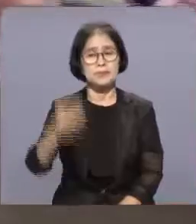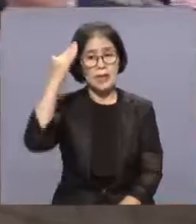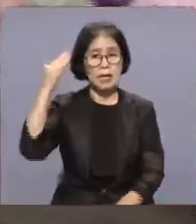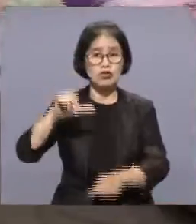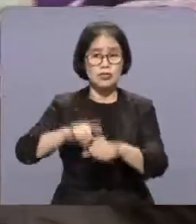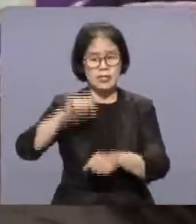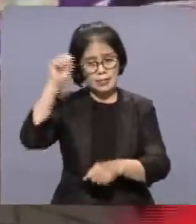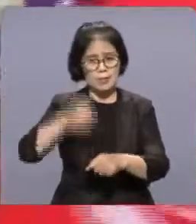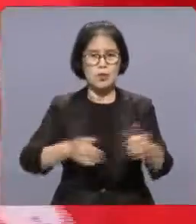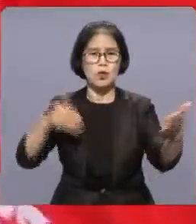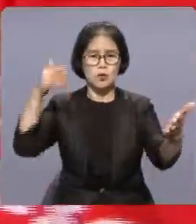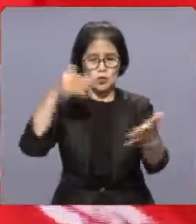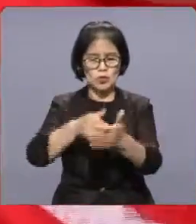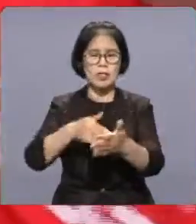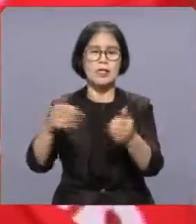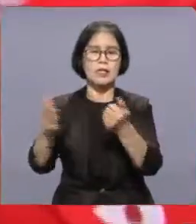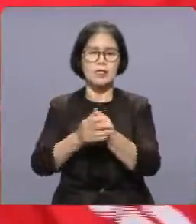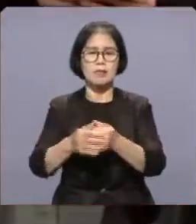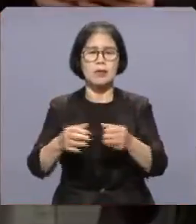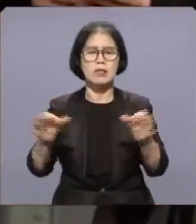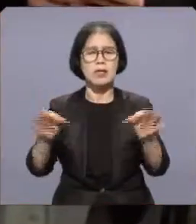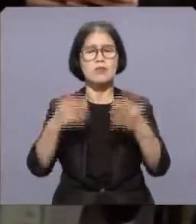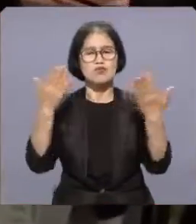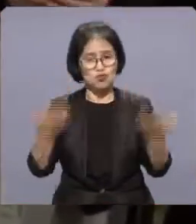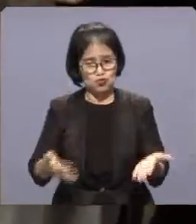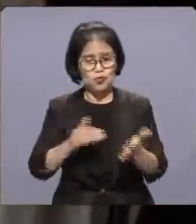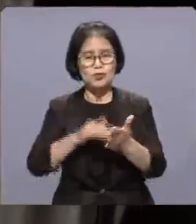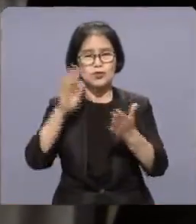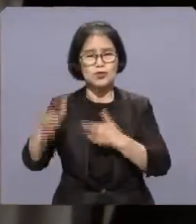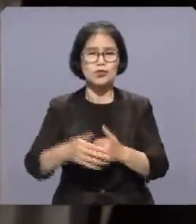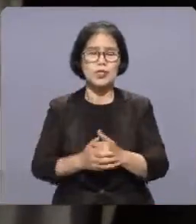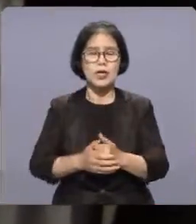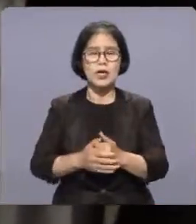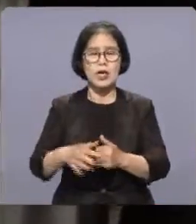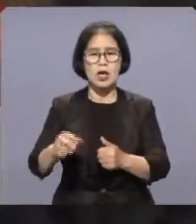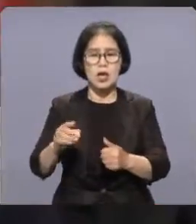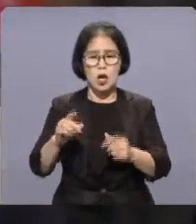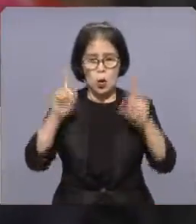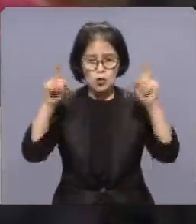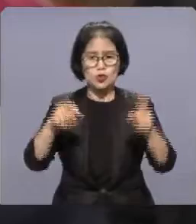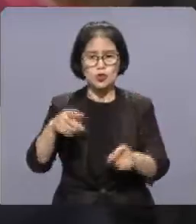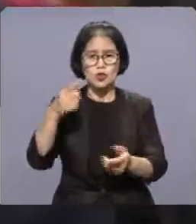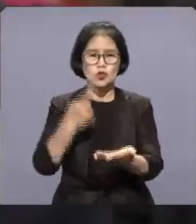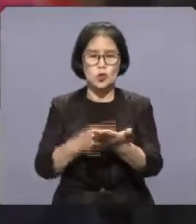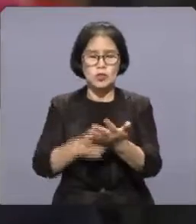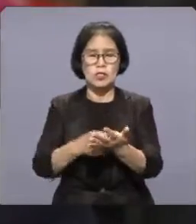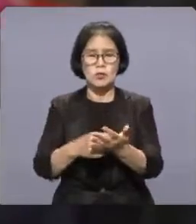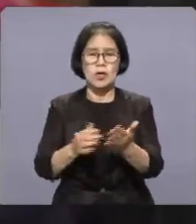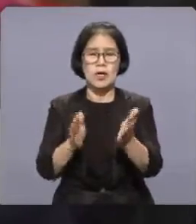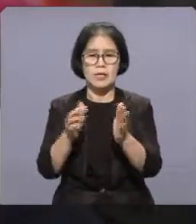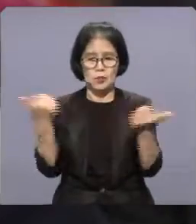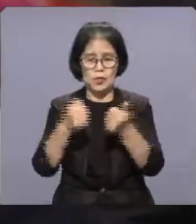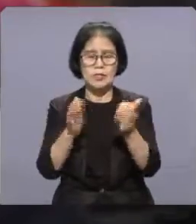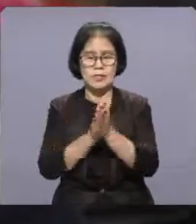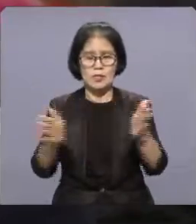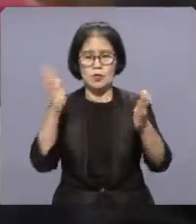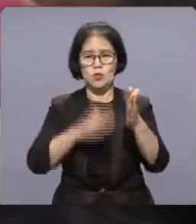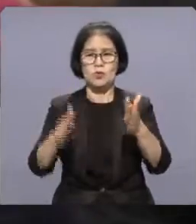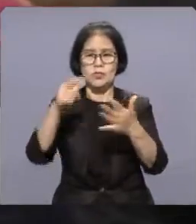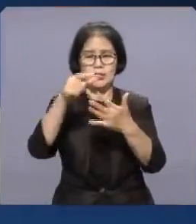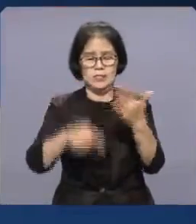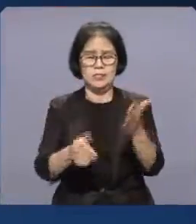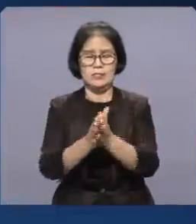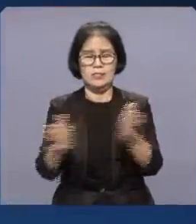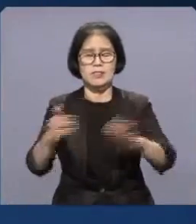시간으로 새벽에 도착한 만큼 짧은 휴식 후 알바니지 호주 총리와 정상회담을 시작으로 공식 일정에 돌입할